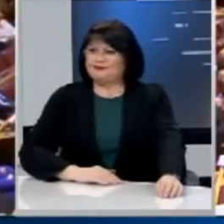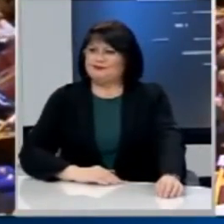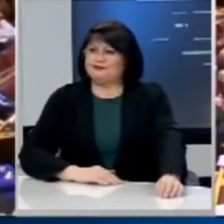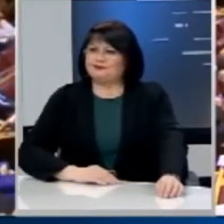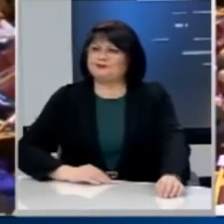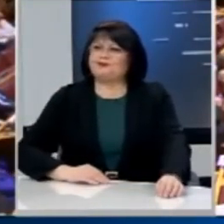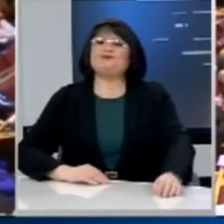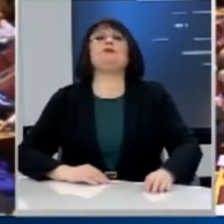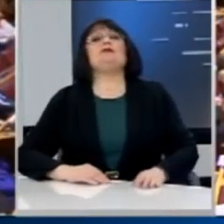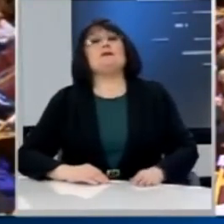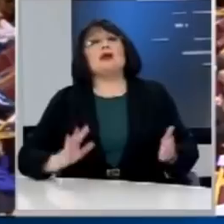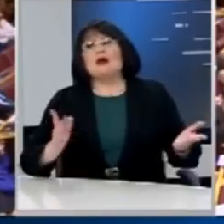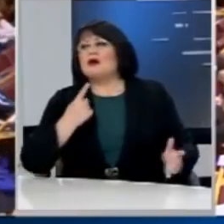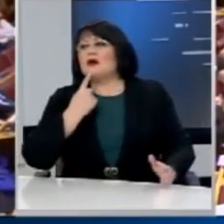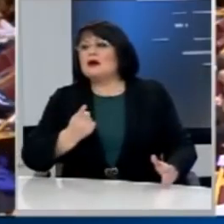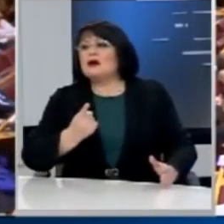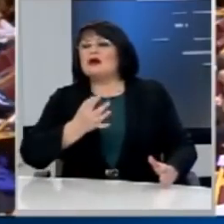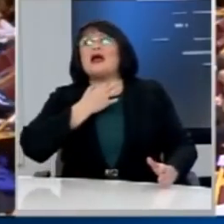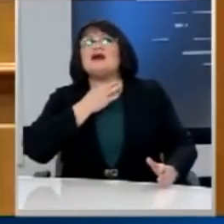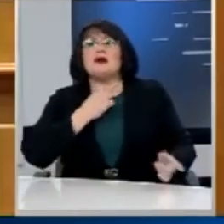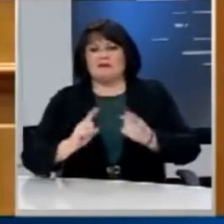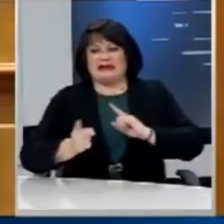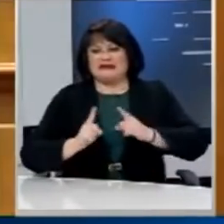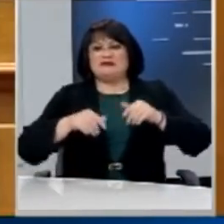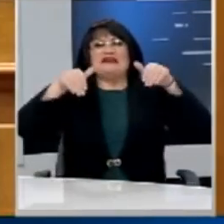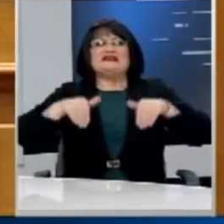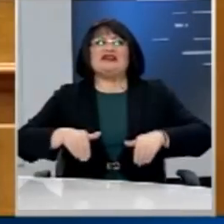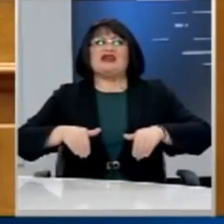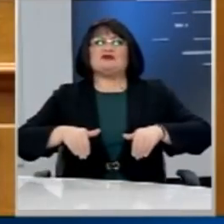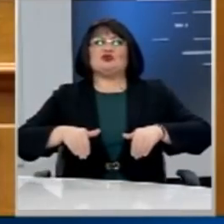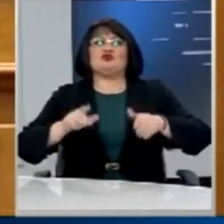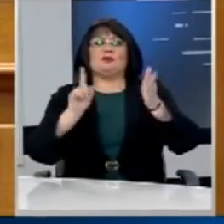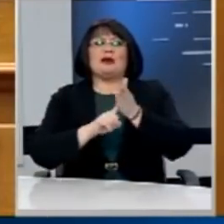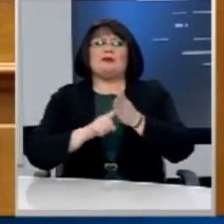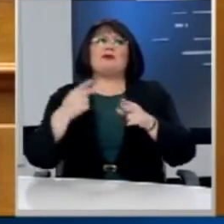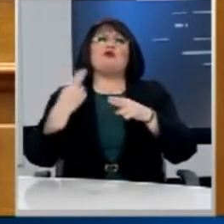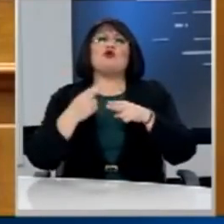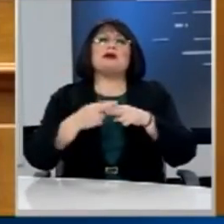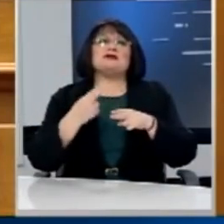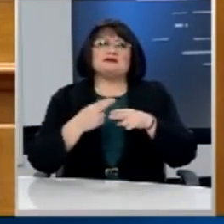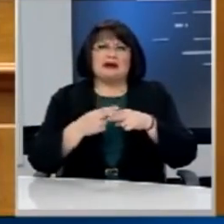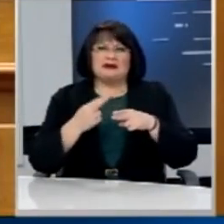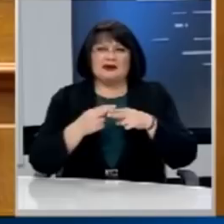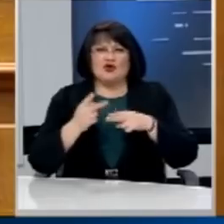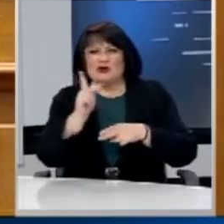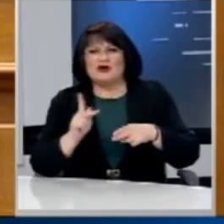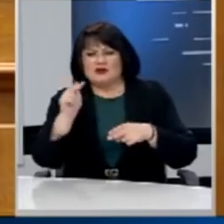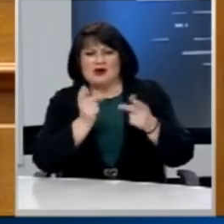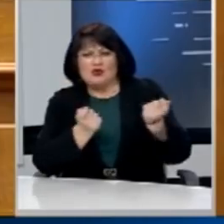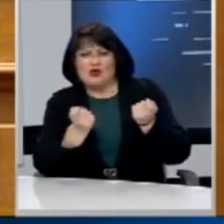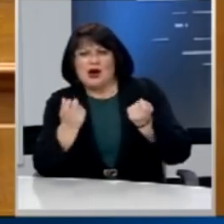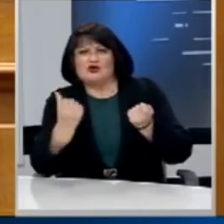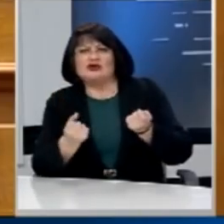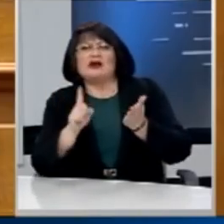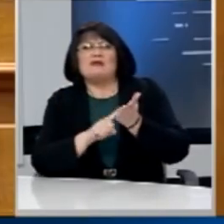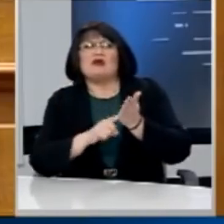Όπως επιβάλλει ο αναγκαίος αλληλοσεβασμός, που αποτελεί τον πυρήνα πάνω στον οποίο κάθε οργανωμένη κοινωνία